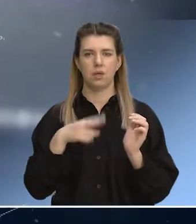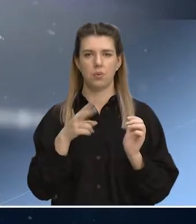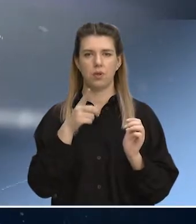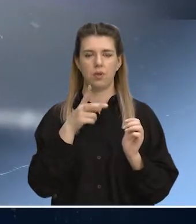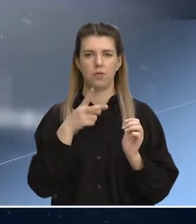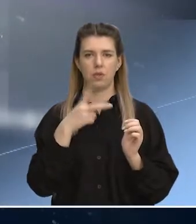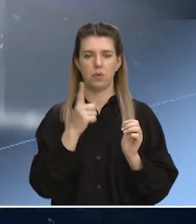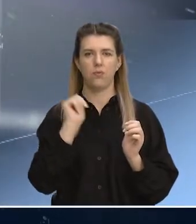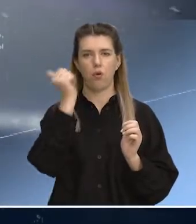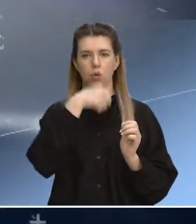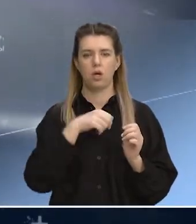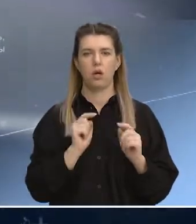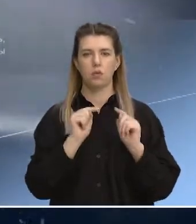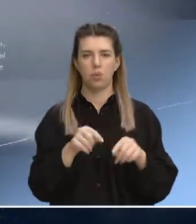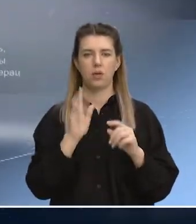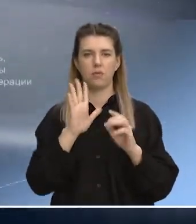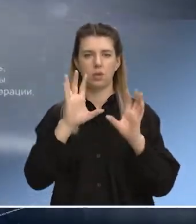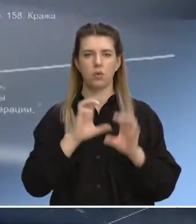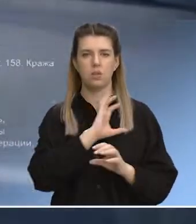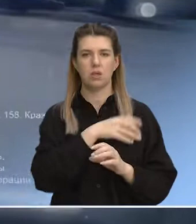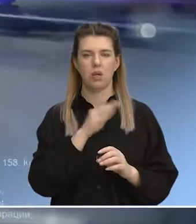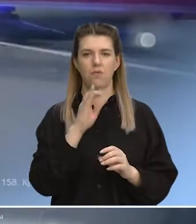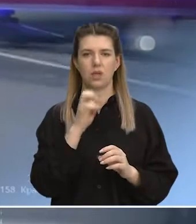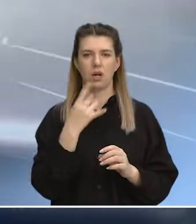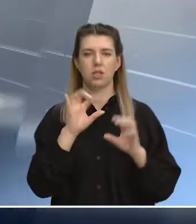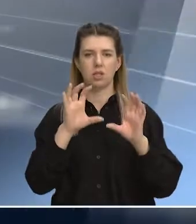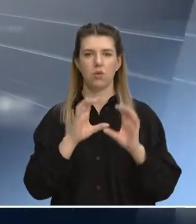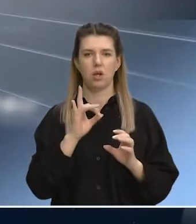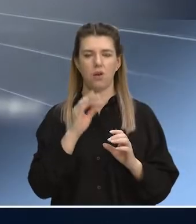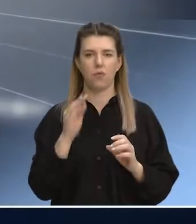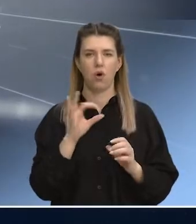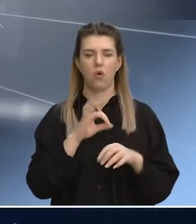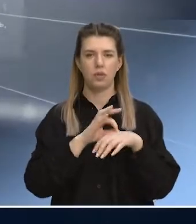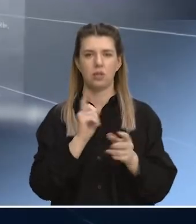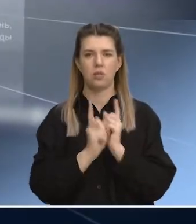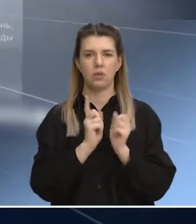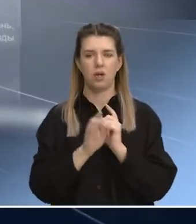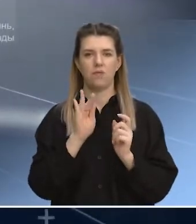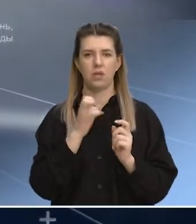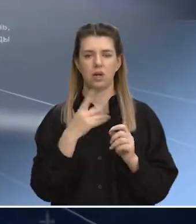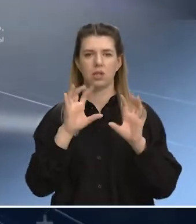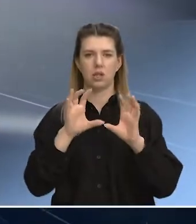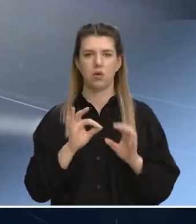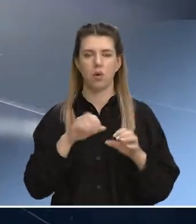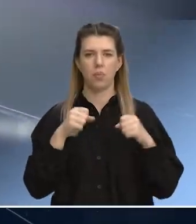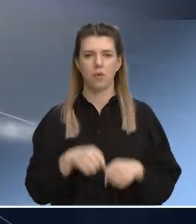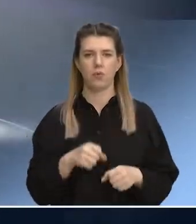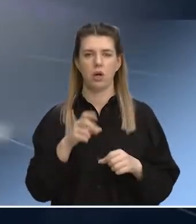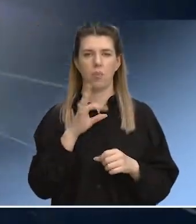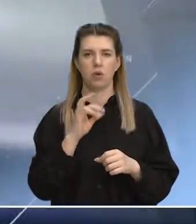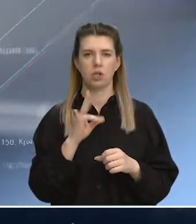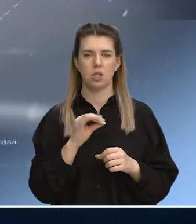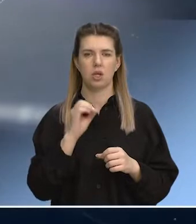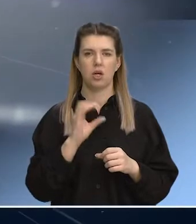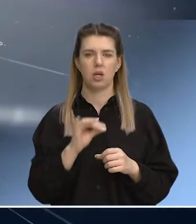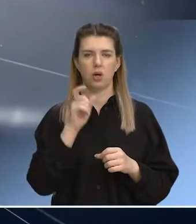«29 декабря 2021 года вступает в законную силу Федеральный закон РФ о внесении изменений в Федеральный закон о правовом